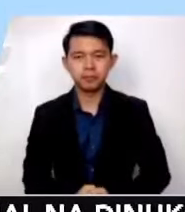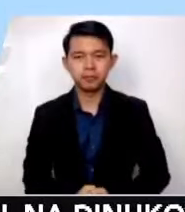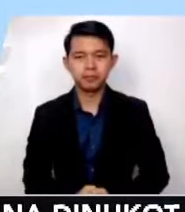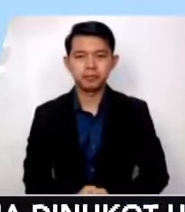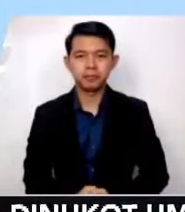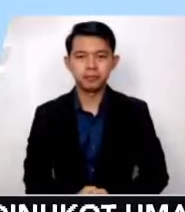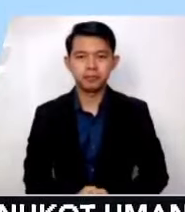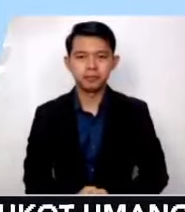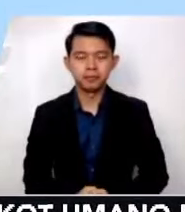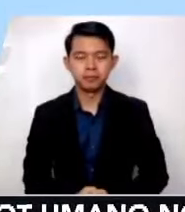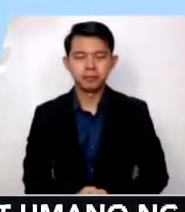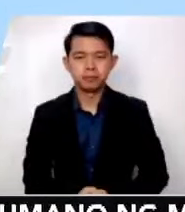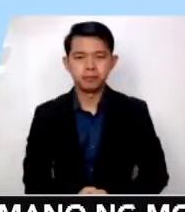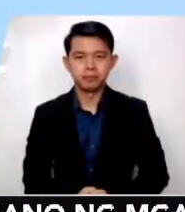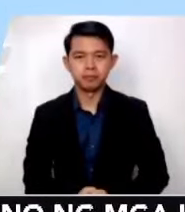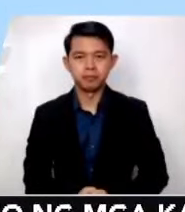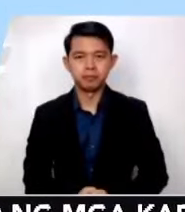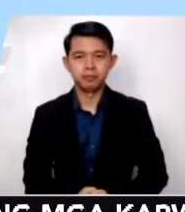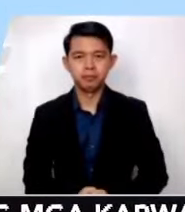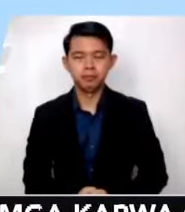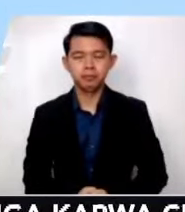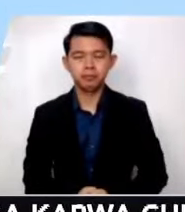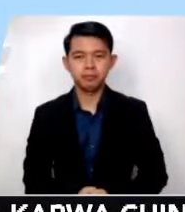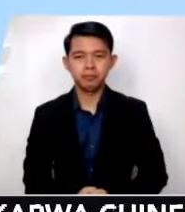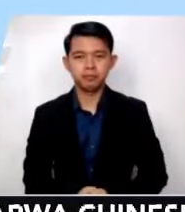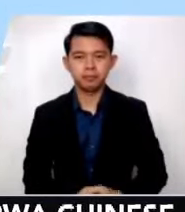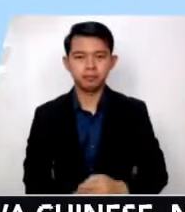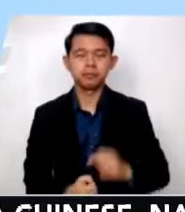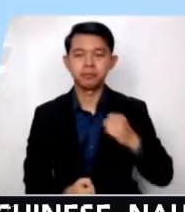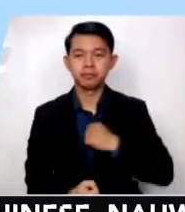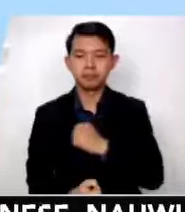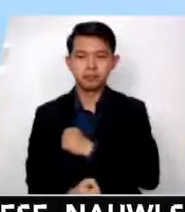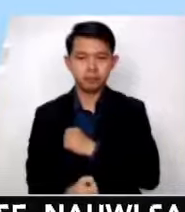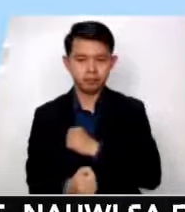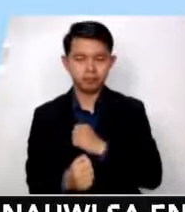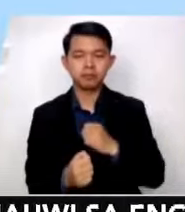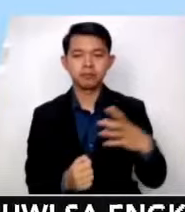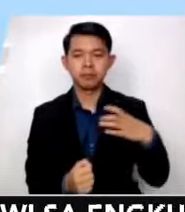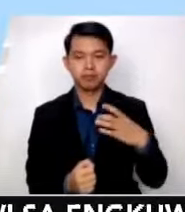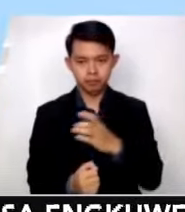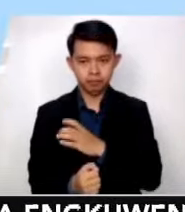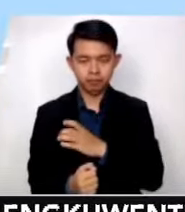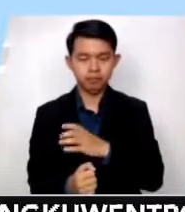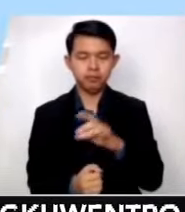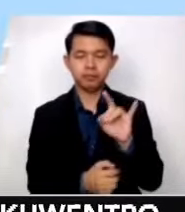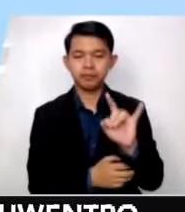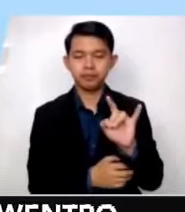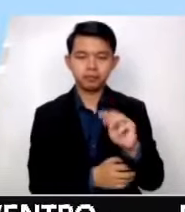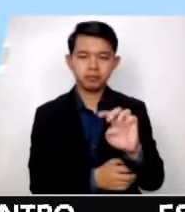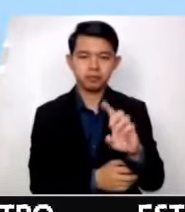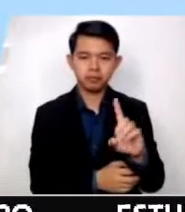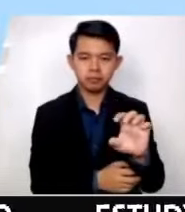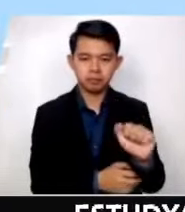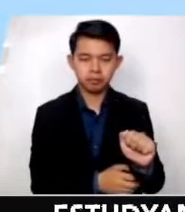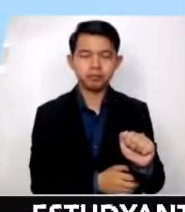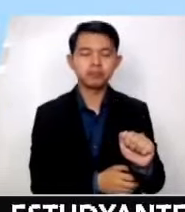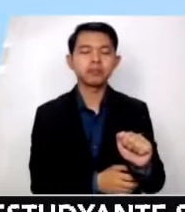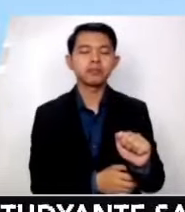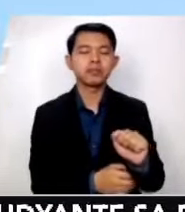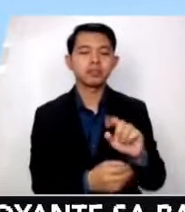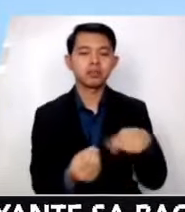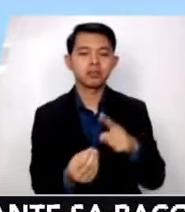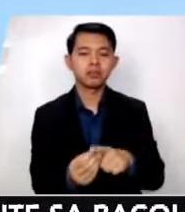iimbestigahan ng Senate committee on public information and mass media Ang kaso ng sexual harassment sa isang artista ng